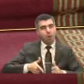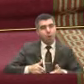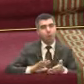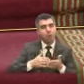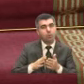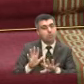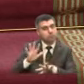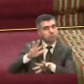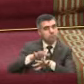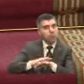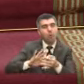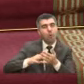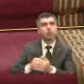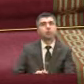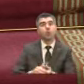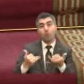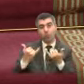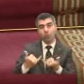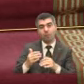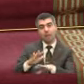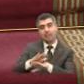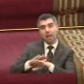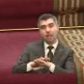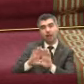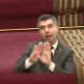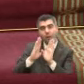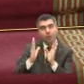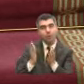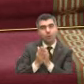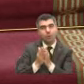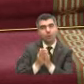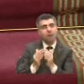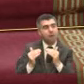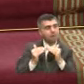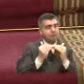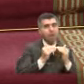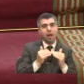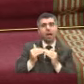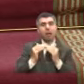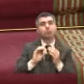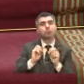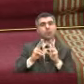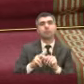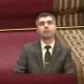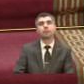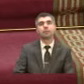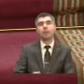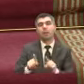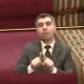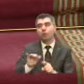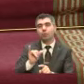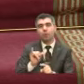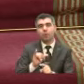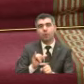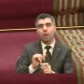جميعا. وحنا اليوم السياسة العمومية الموجودة تحتاج فعلا إلى التقائية بين مختلف المتدخلين، الالتقائية من أجل النجاعة.